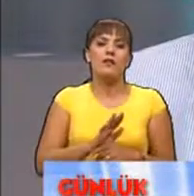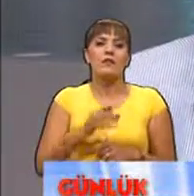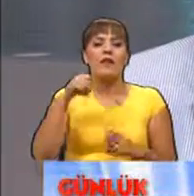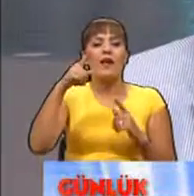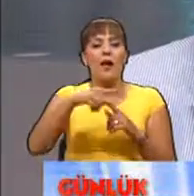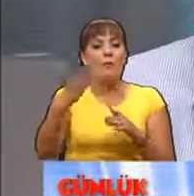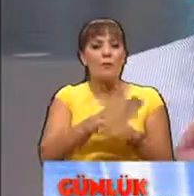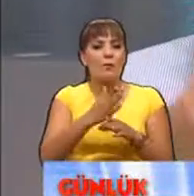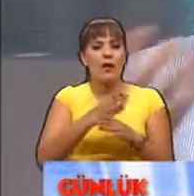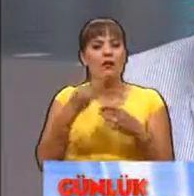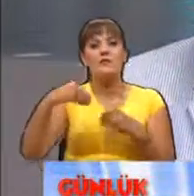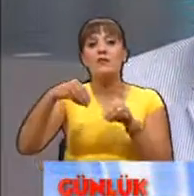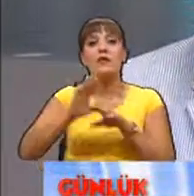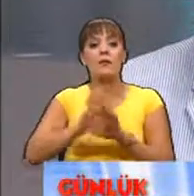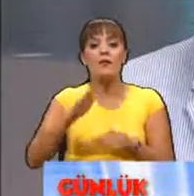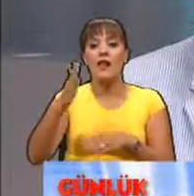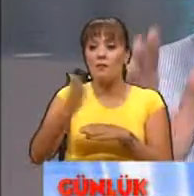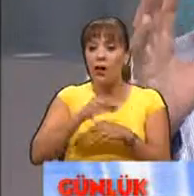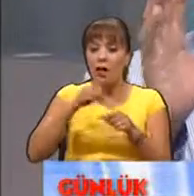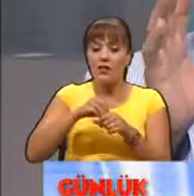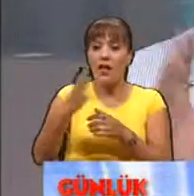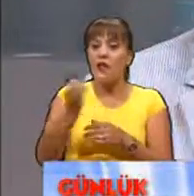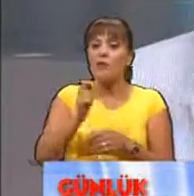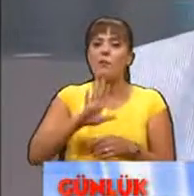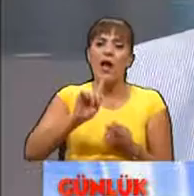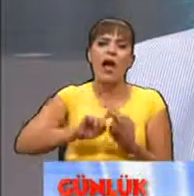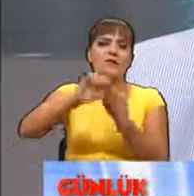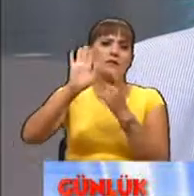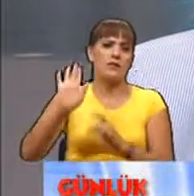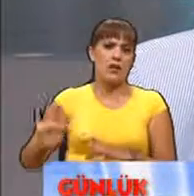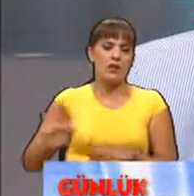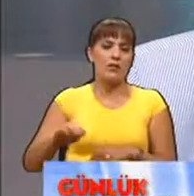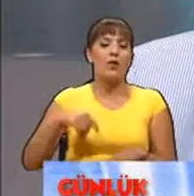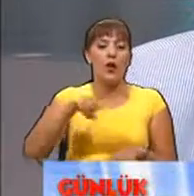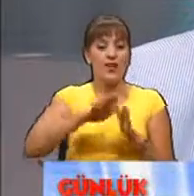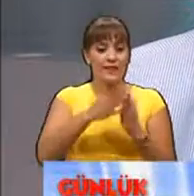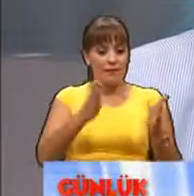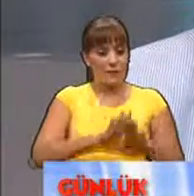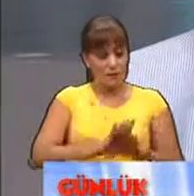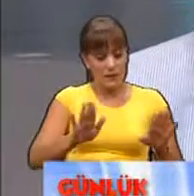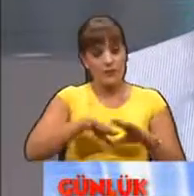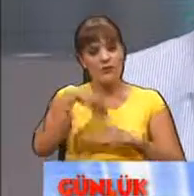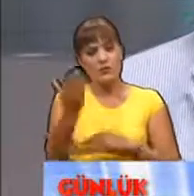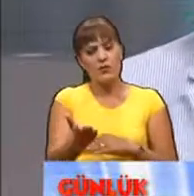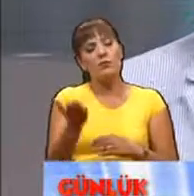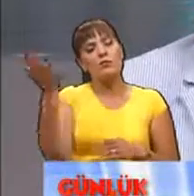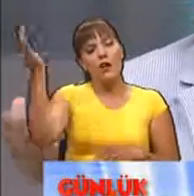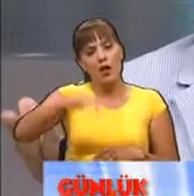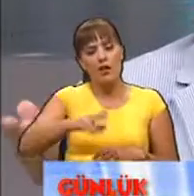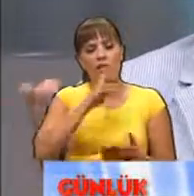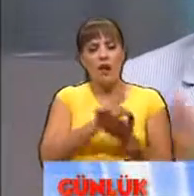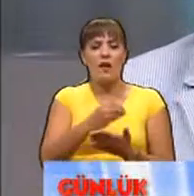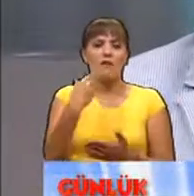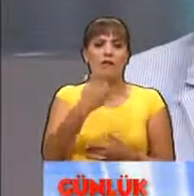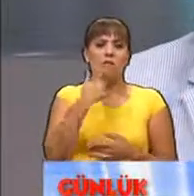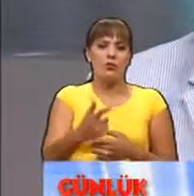hı. Terekeyi tüketemezsiniz. Hı hı hı. Terekeye el atamazsınız. Evet. Askıda evet. bir durum var. O defter tutulma işleminden sonra gelin